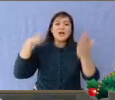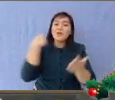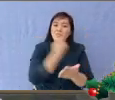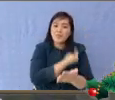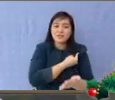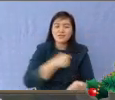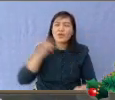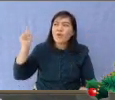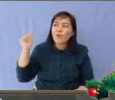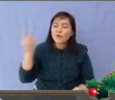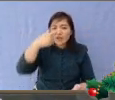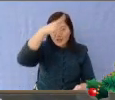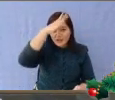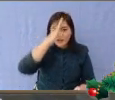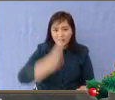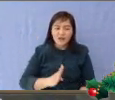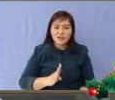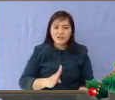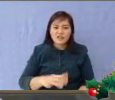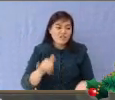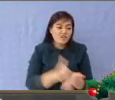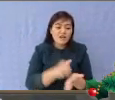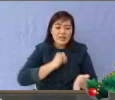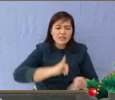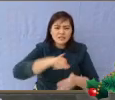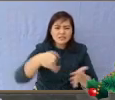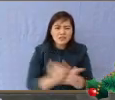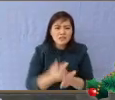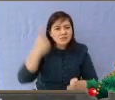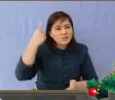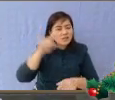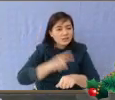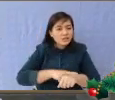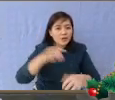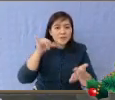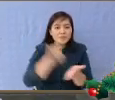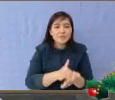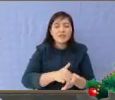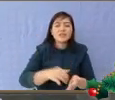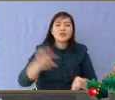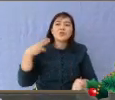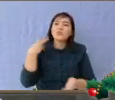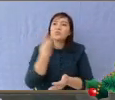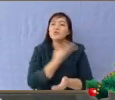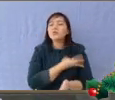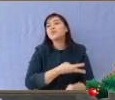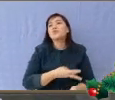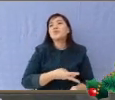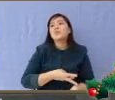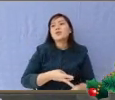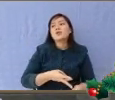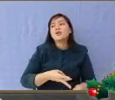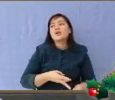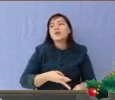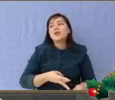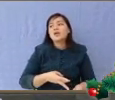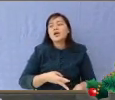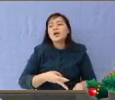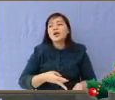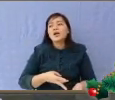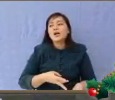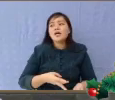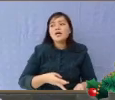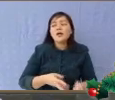You understand, mga kapatid? Naunawaan nyo ba yung sinabi po ni David dito? Do I walk through